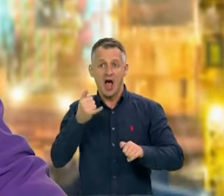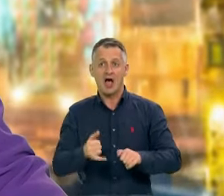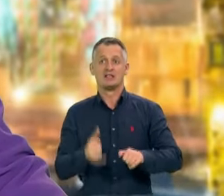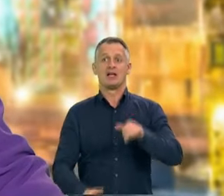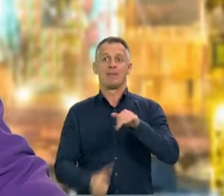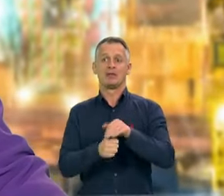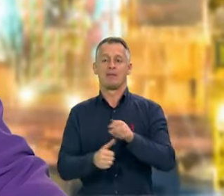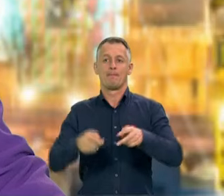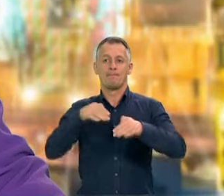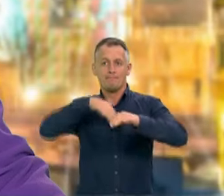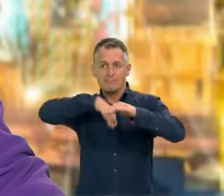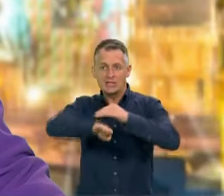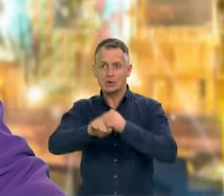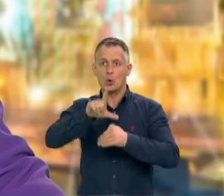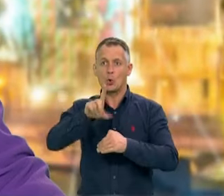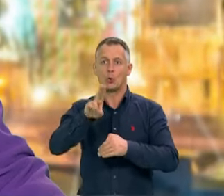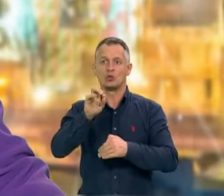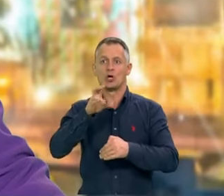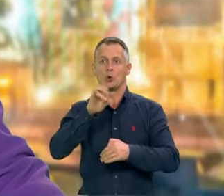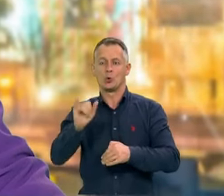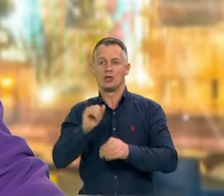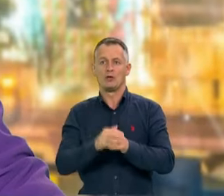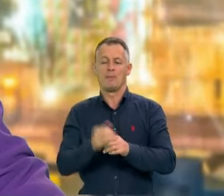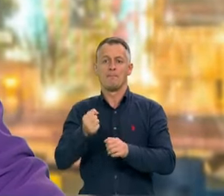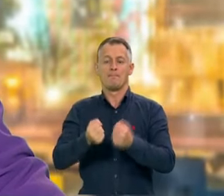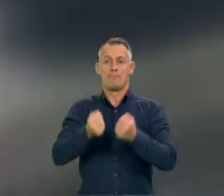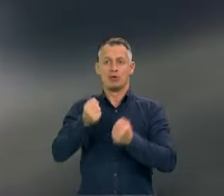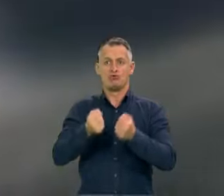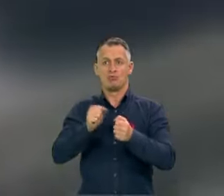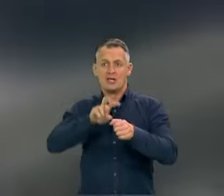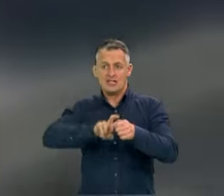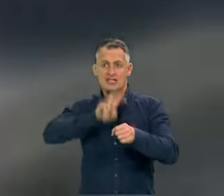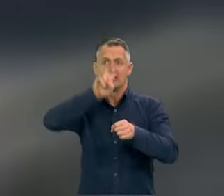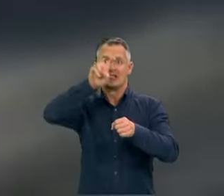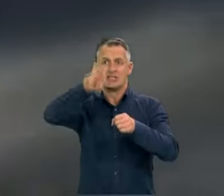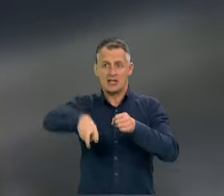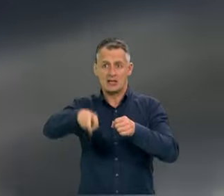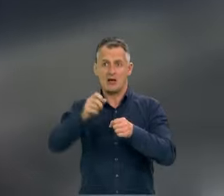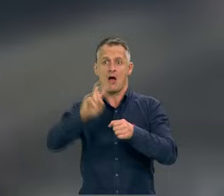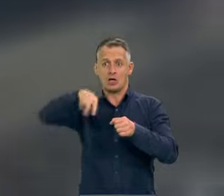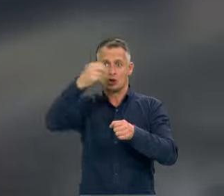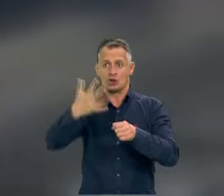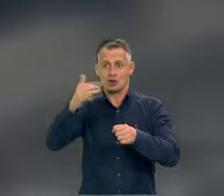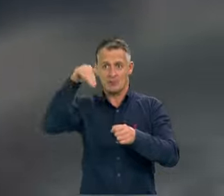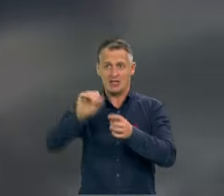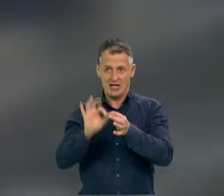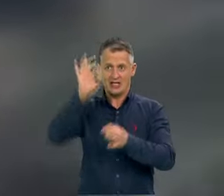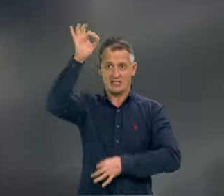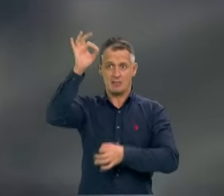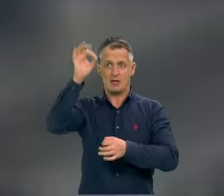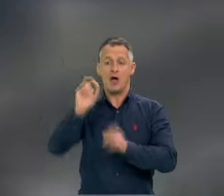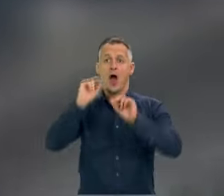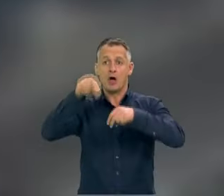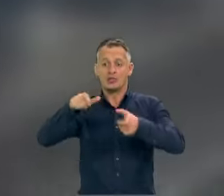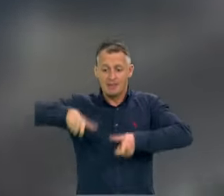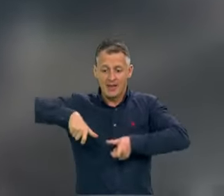în pasajul Lujerului din sectorul 6 o mașină a zburat peste parapet și a căzut de la 5 m înălțime la intrarea în pasaj chiar pe linia de